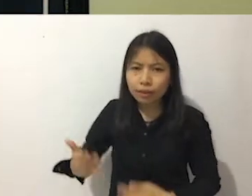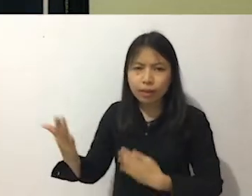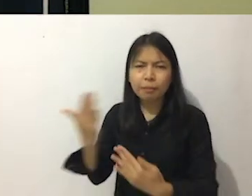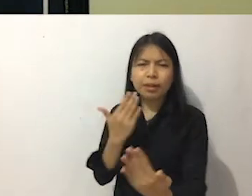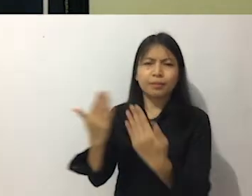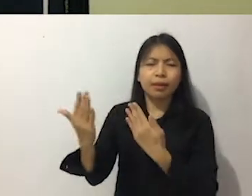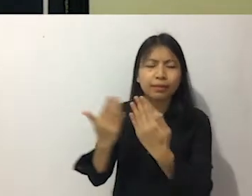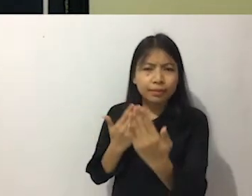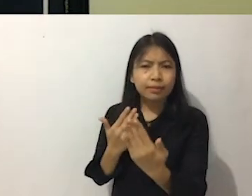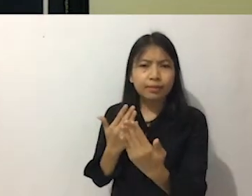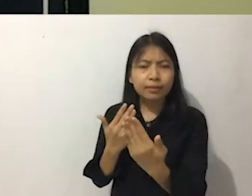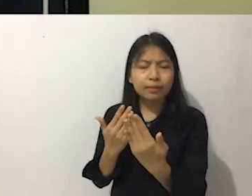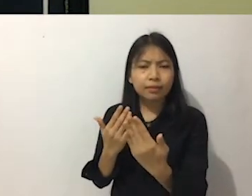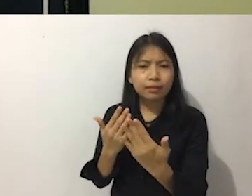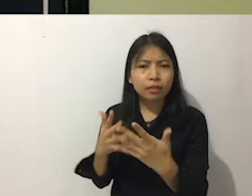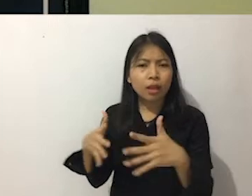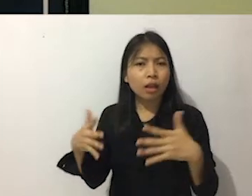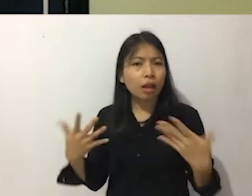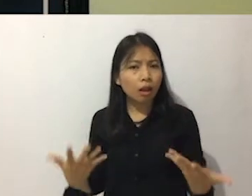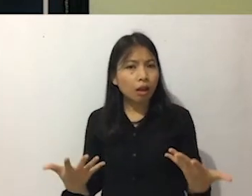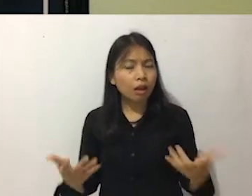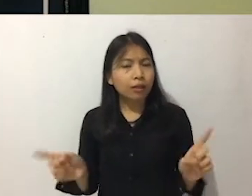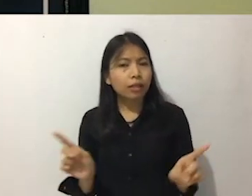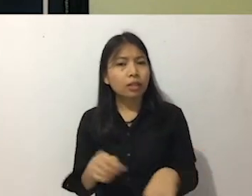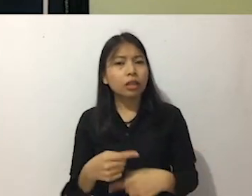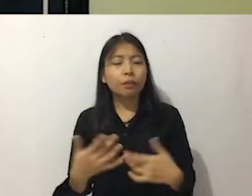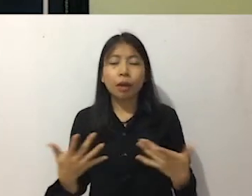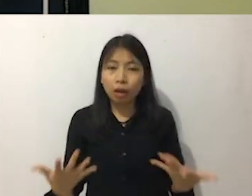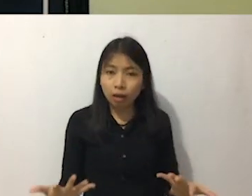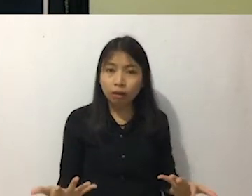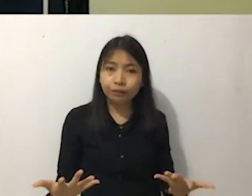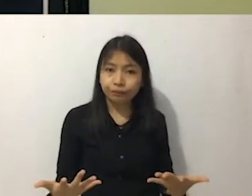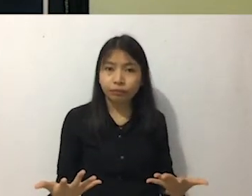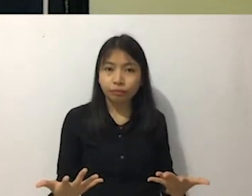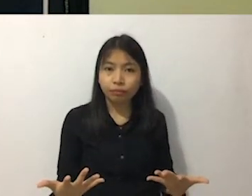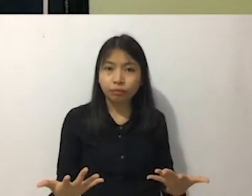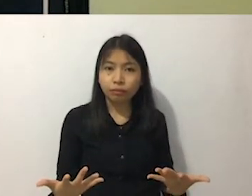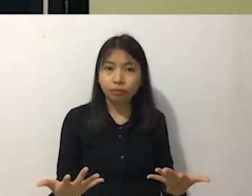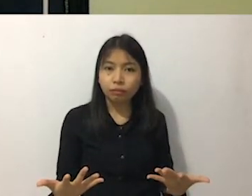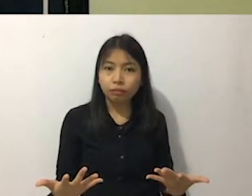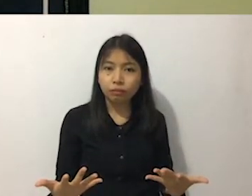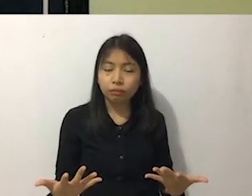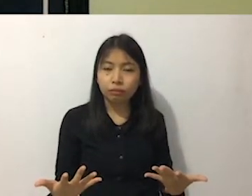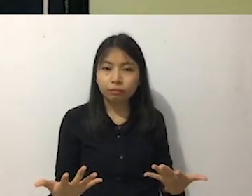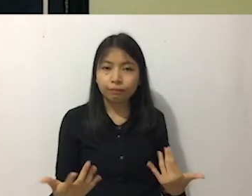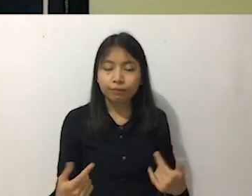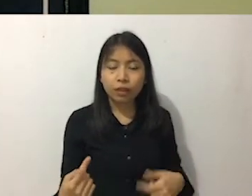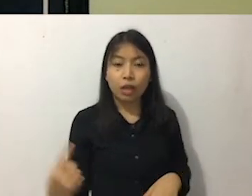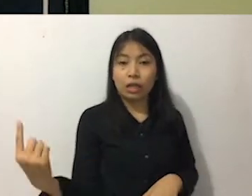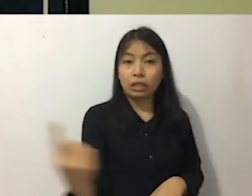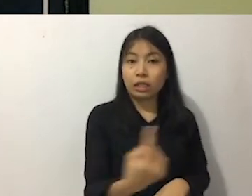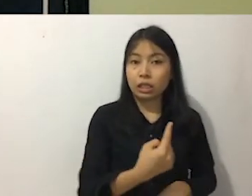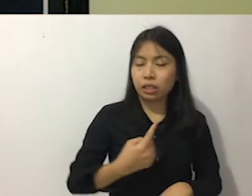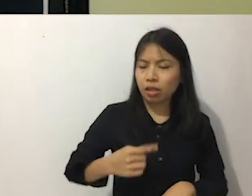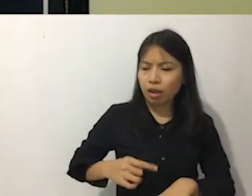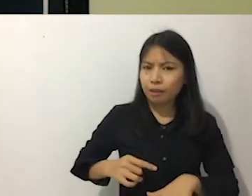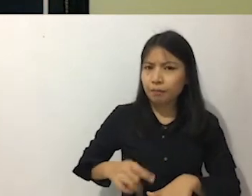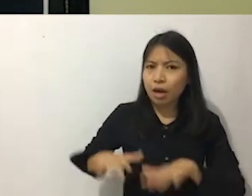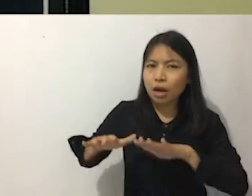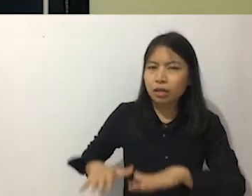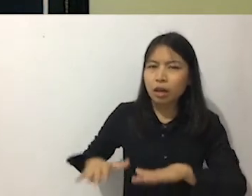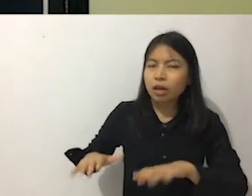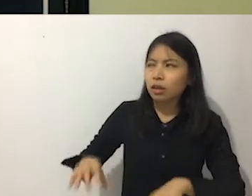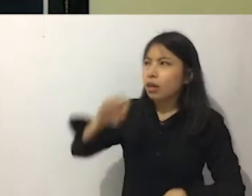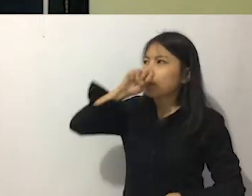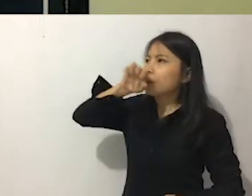kita bisa menjadi anak-anak remaja yang berkata, Tuhan itu tidak adil. Tuhan